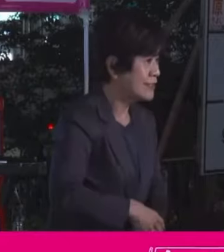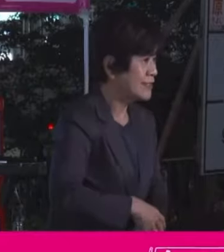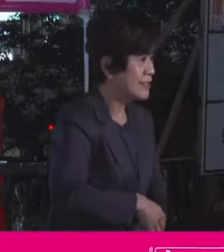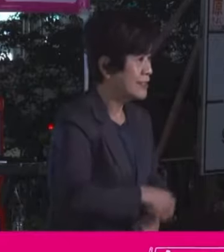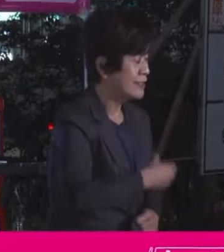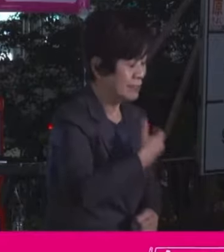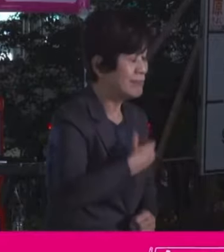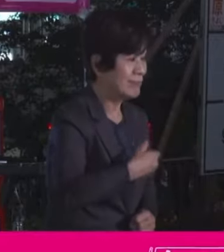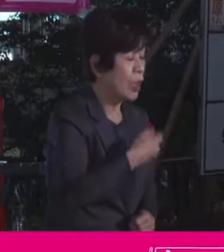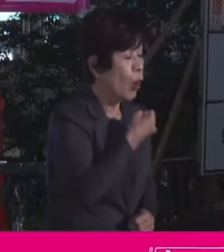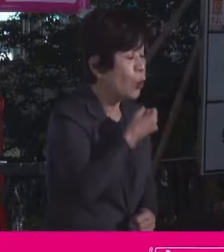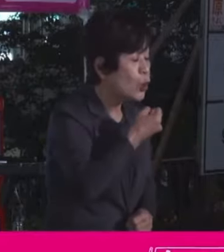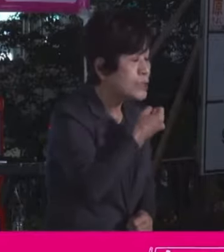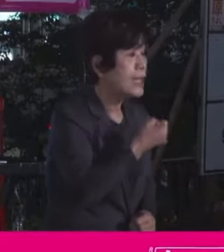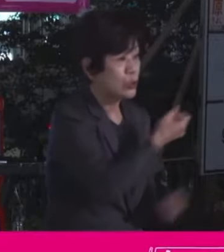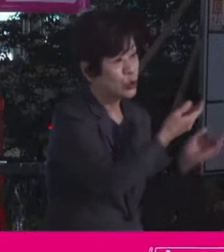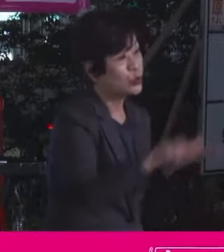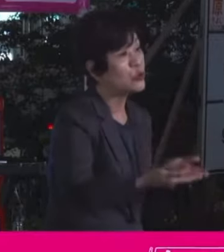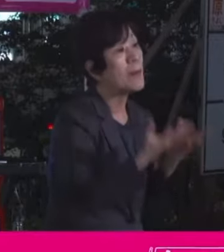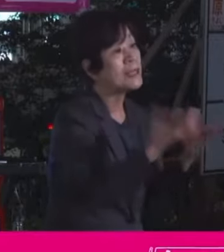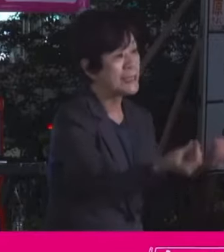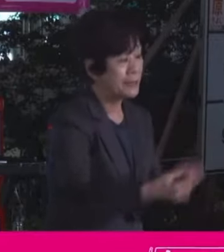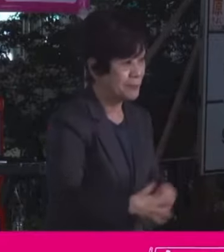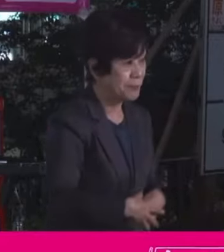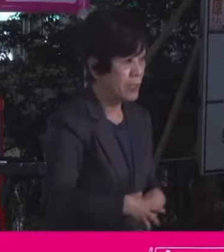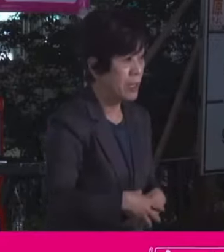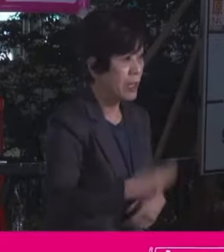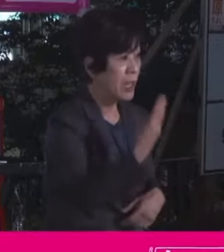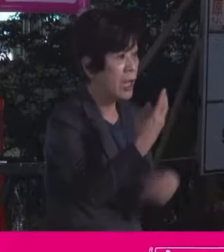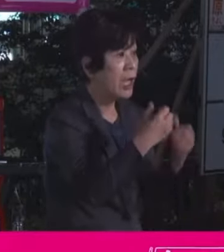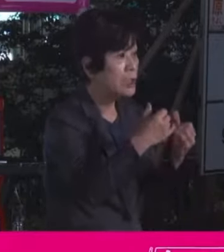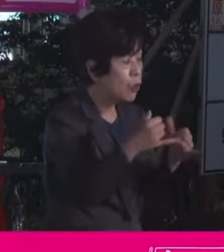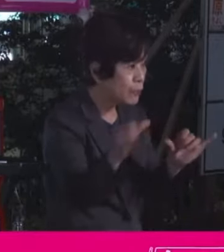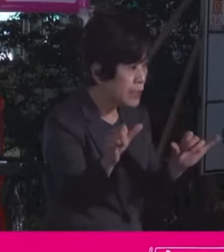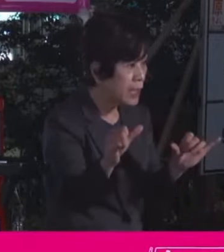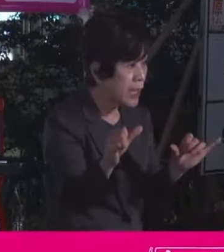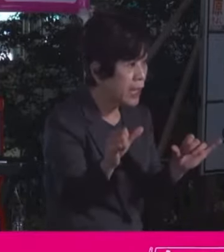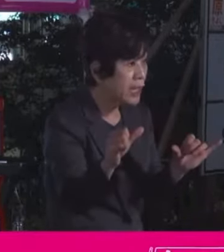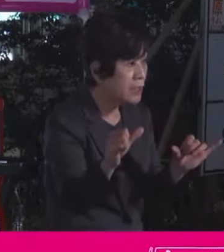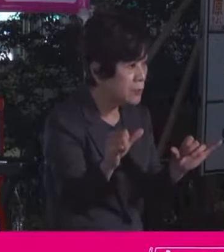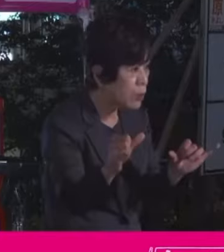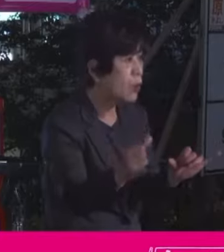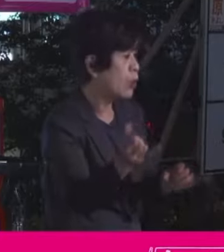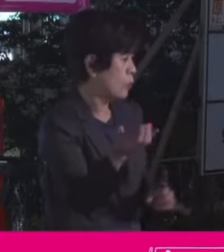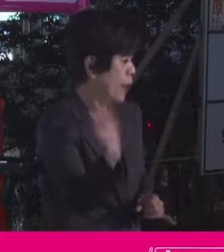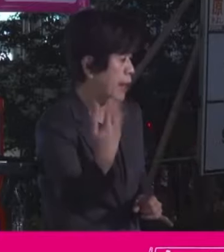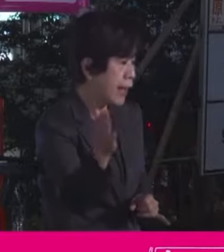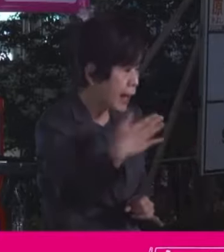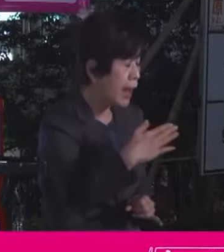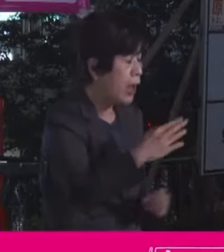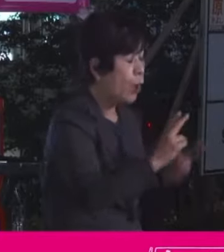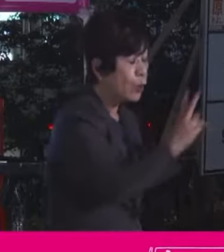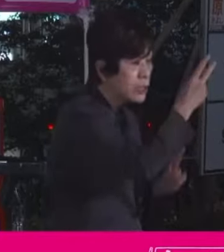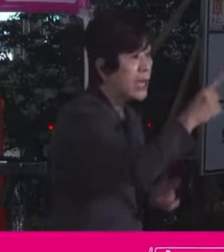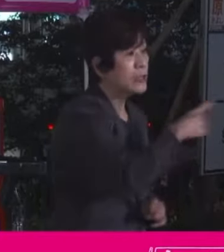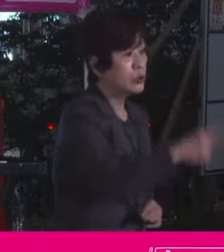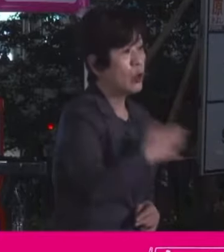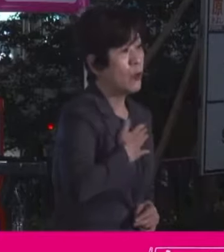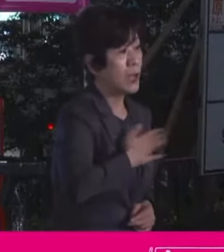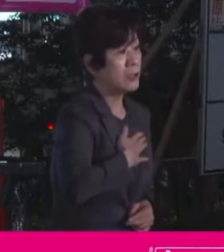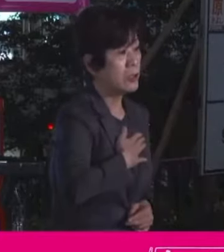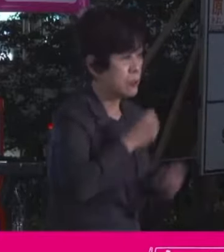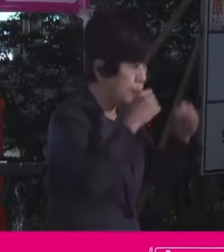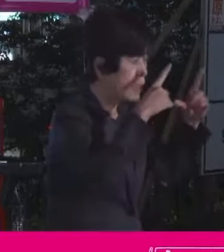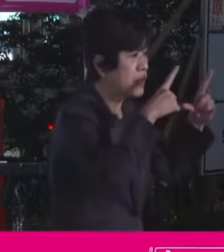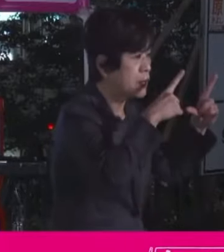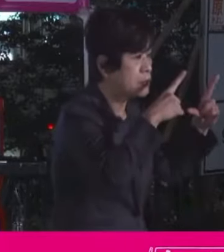ました。やっと東京都民が、まあ、沖縄の人たちはずっと目覚めてるんですよ、この問題に。やっと東京都